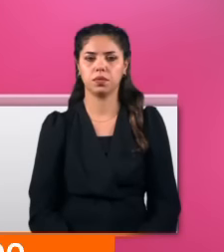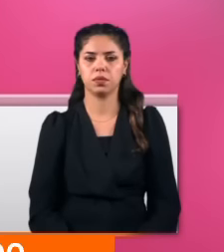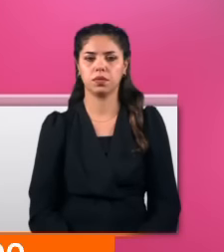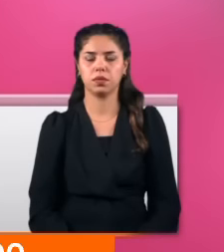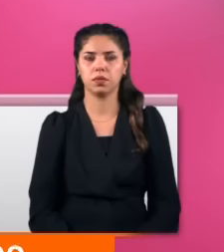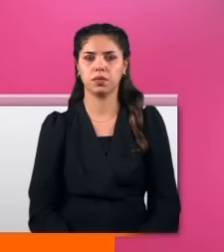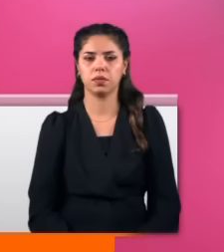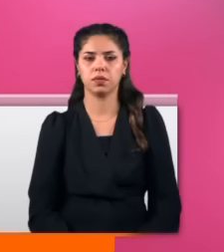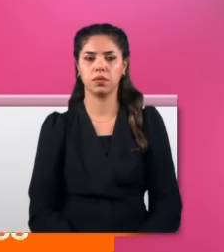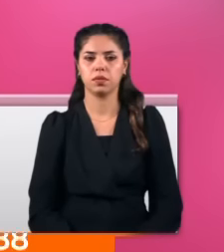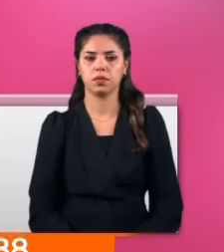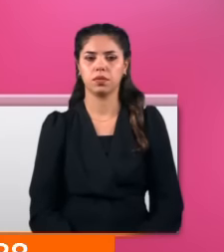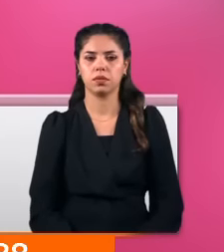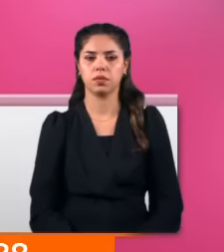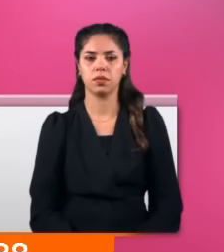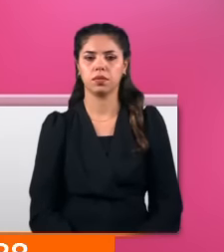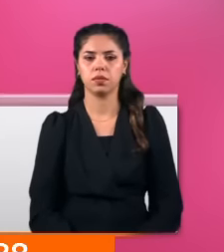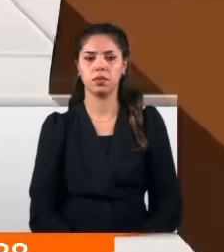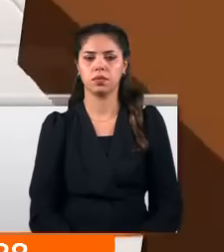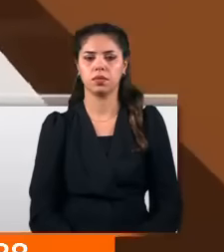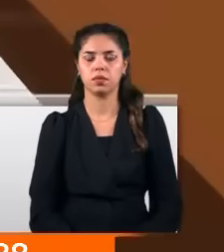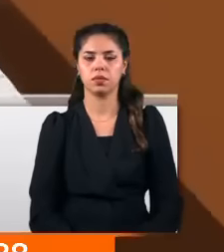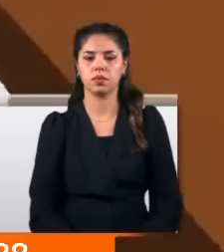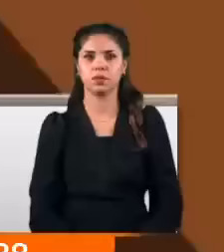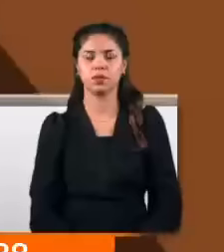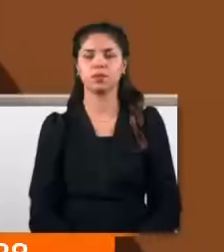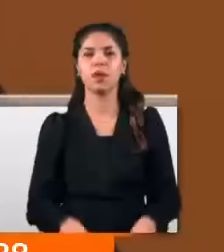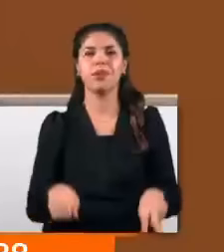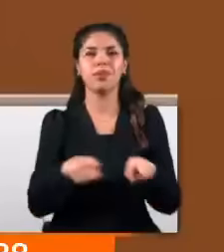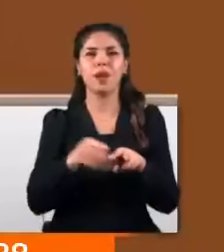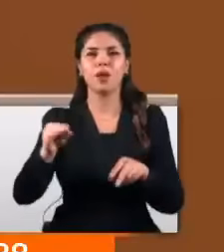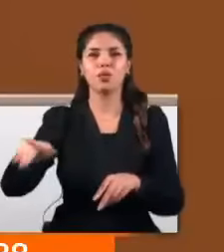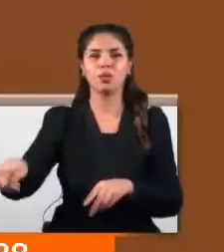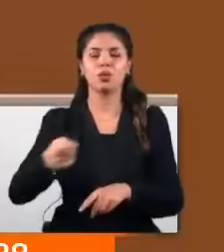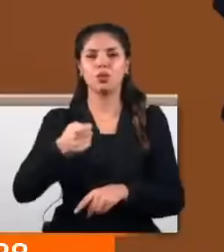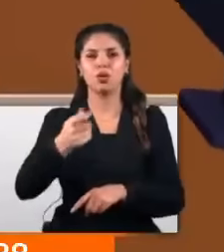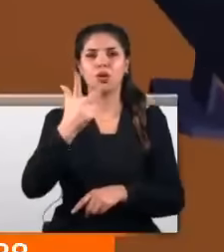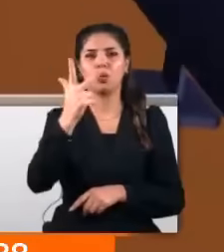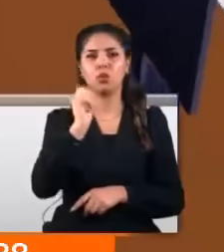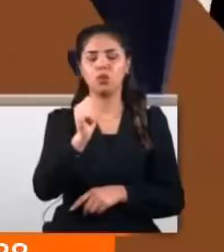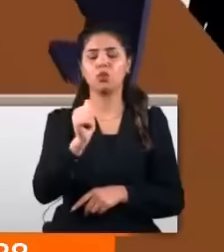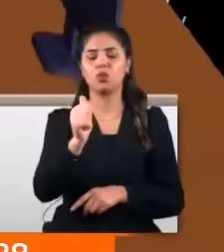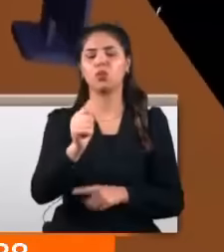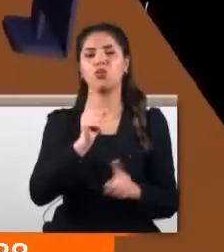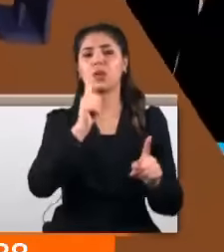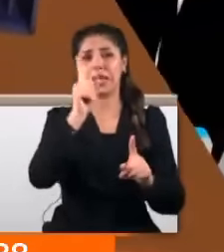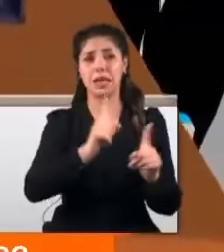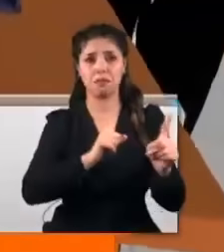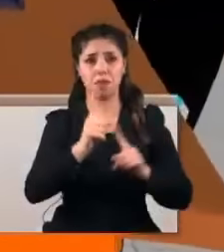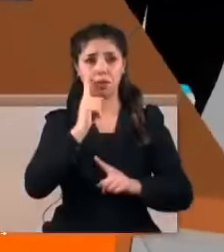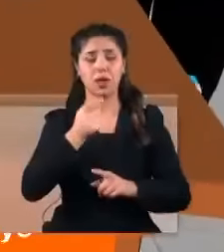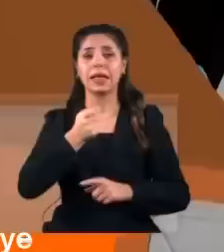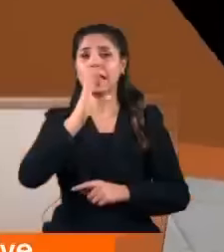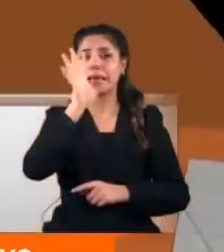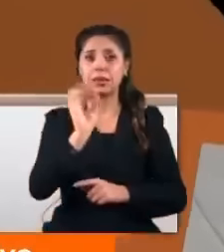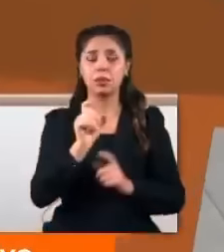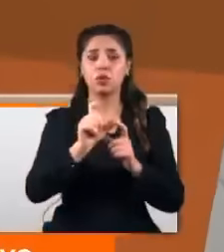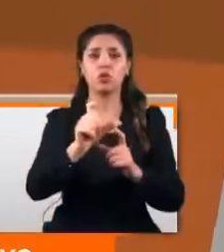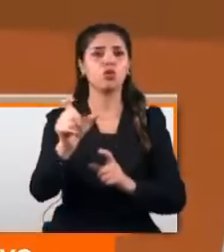biliyor. 30-40 yıldır beraberle. Narin Güran cinayetinde 3 gün süren ilk duruşmada katil kim sorusunun